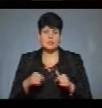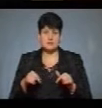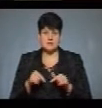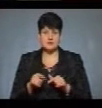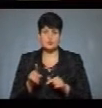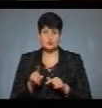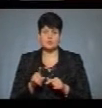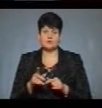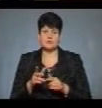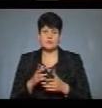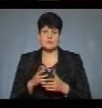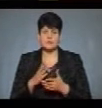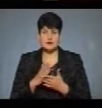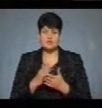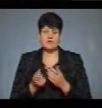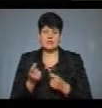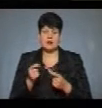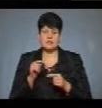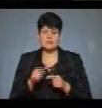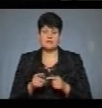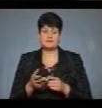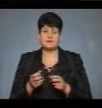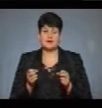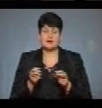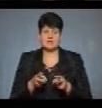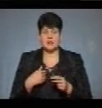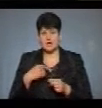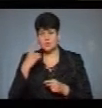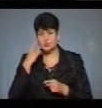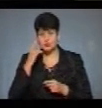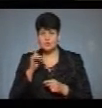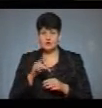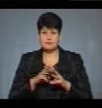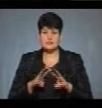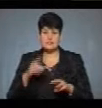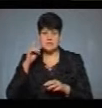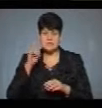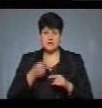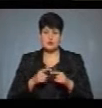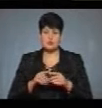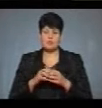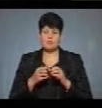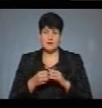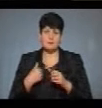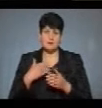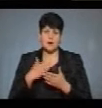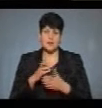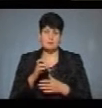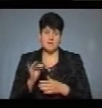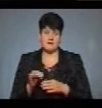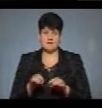вплинув на те, що виникають такі ризики. Я думаю собі, тому що міністр знає цю проблему, вони мали би